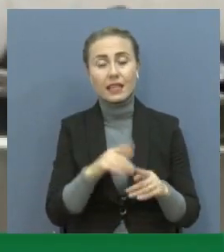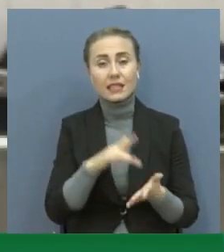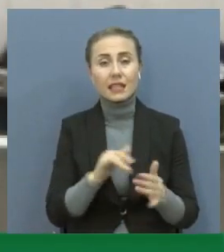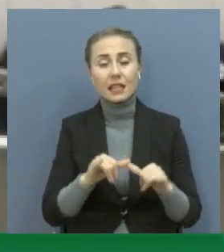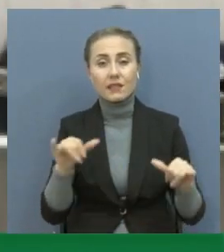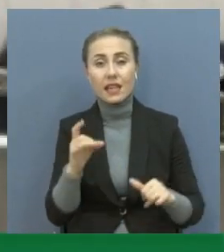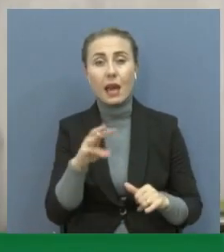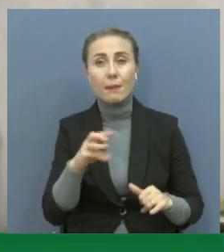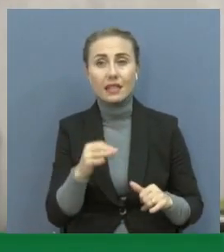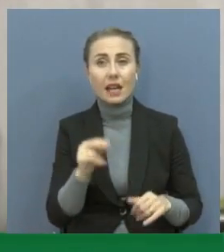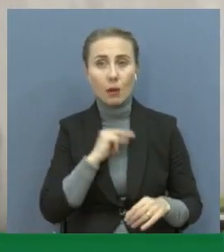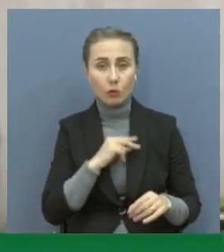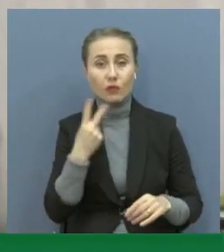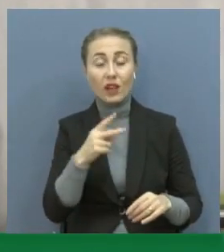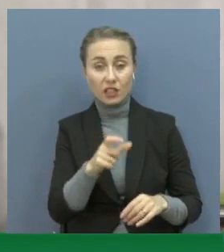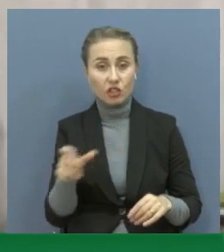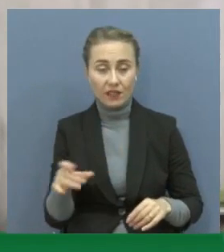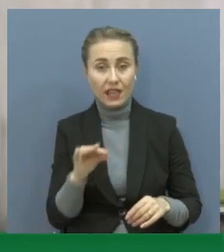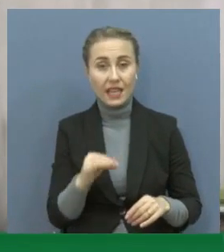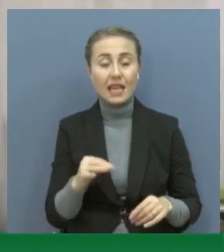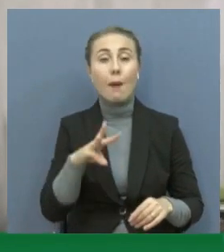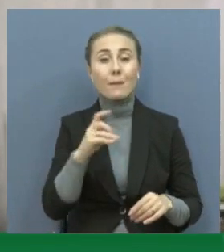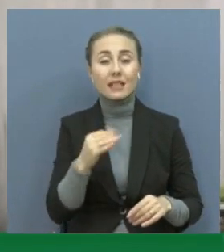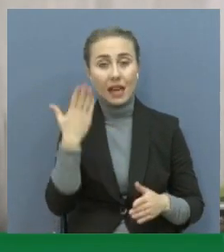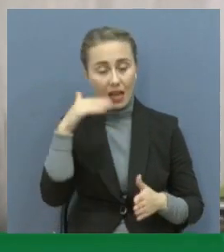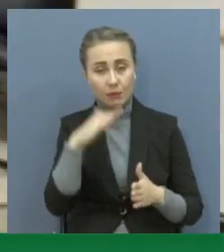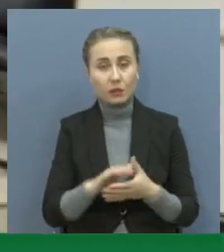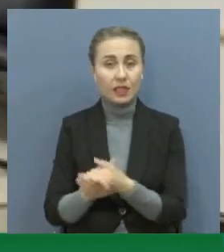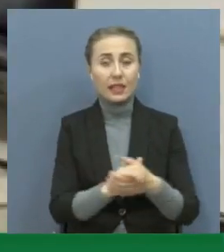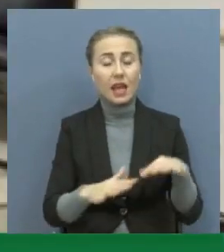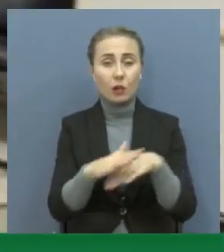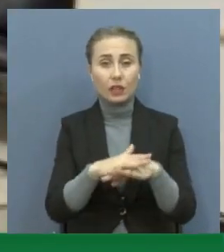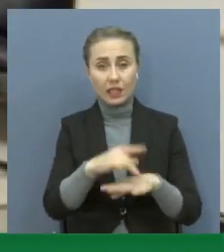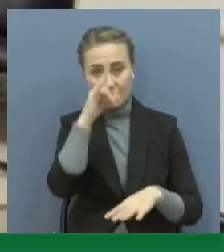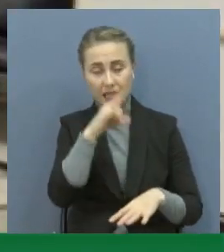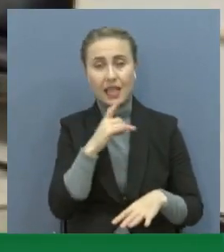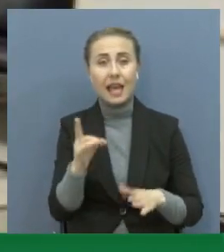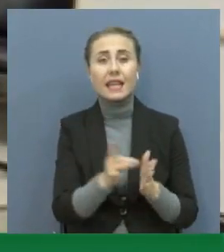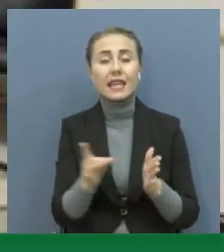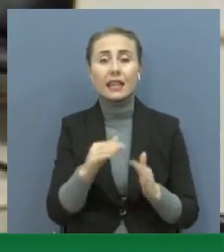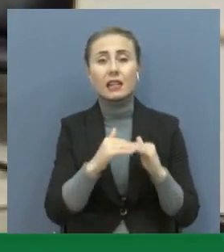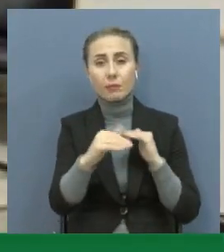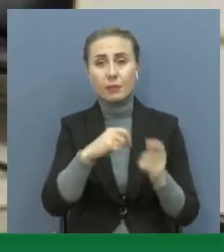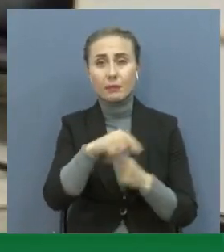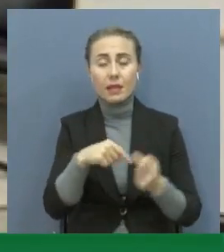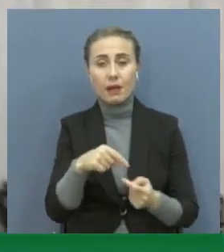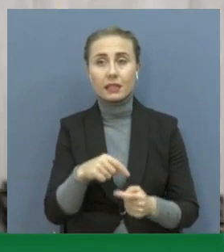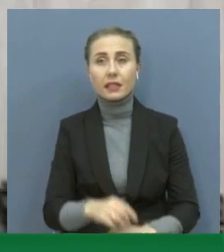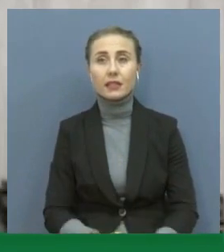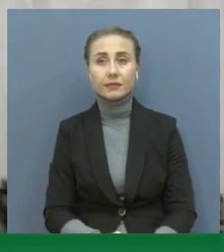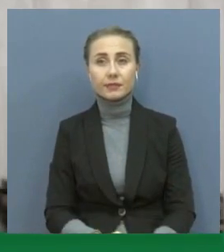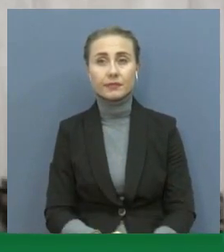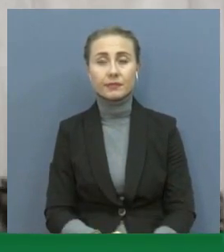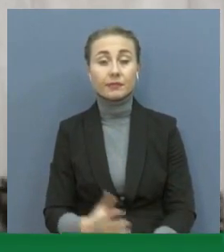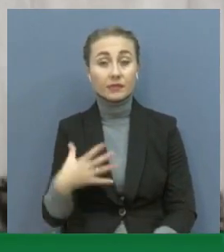медиации работает 20 человек. Также медиаторы есть и при Акмолинской ассамблее народа Казахстана, региональной палате предпринимателей. Ну,